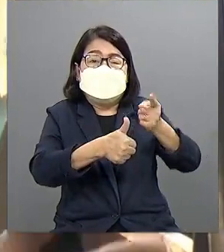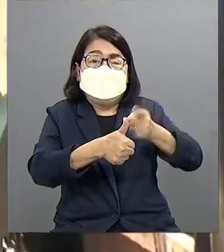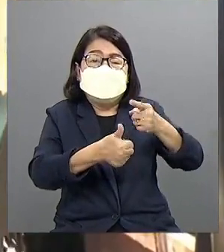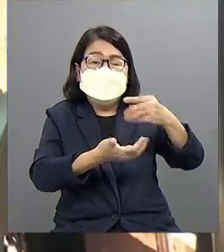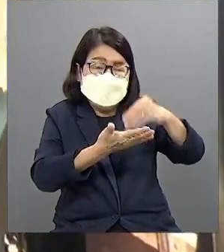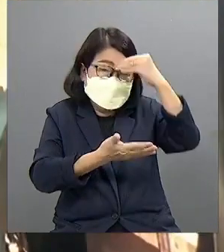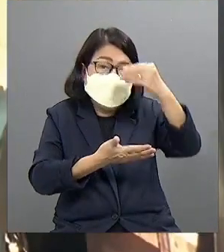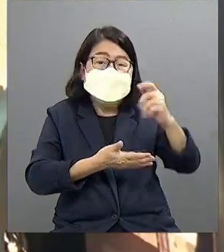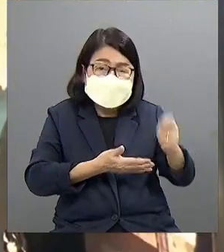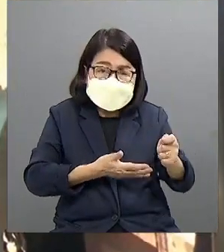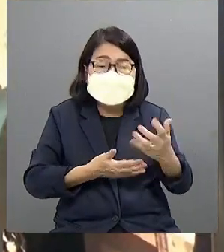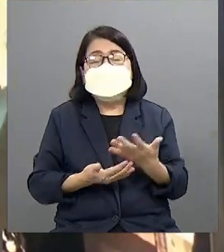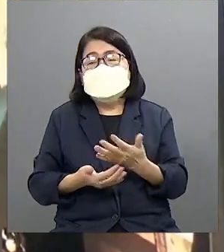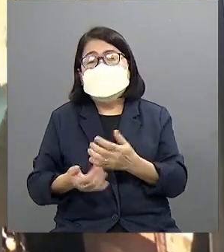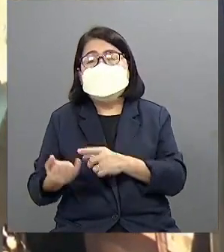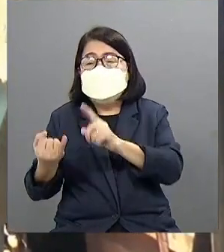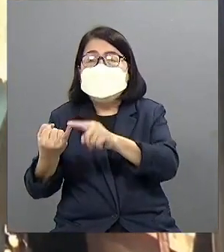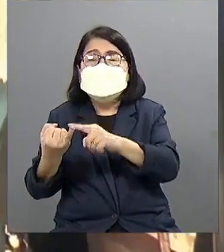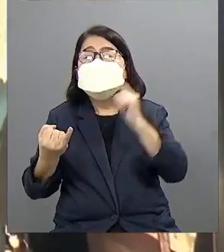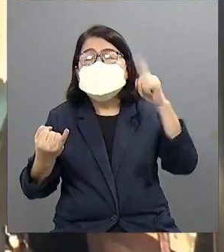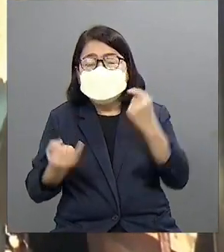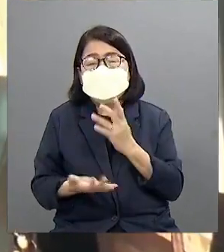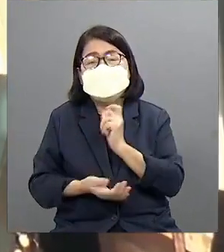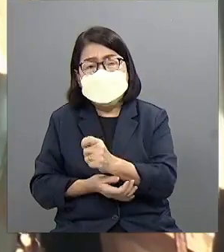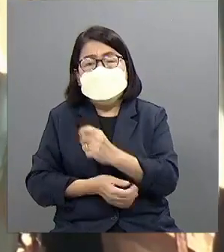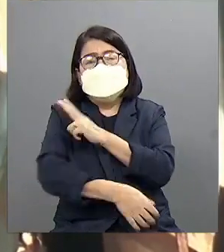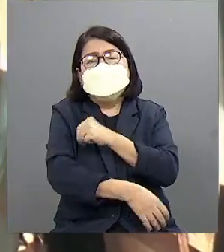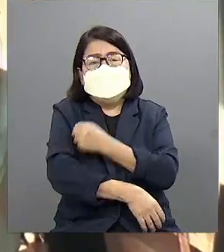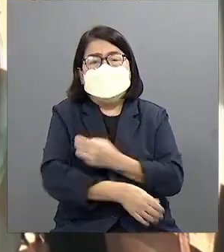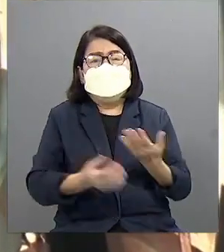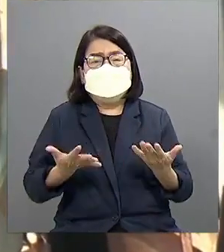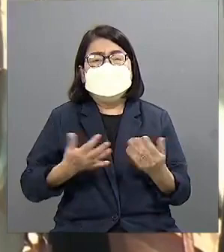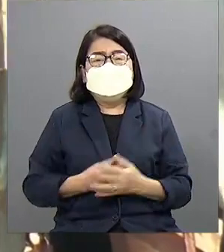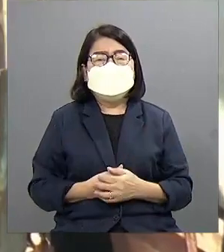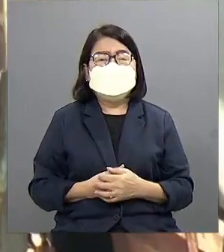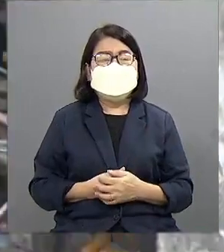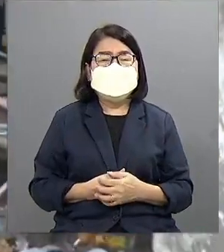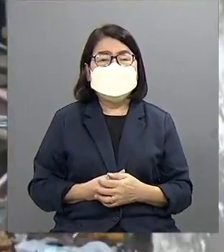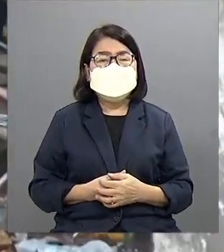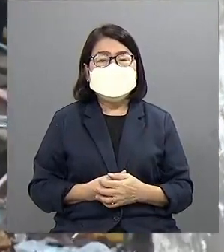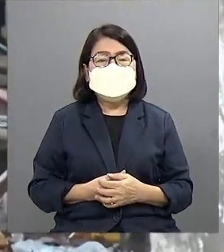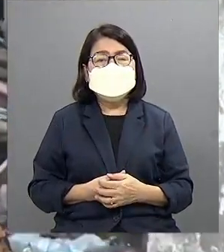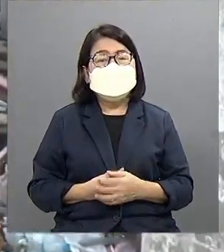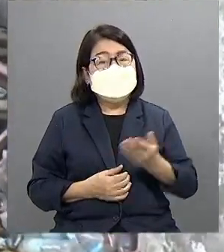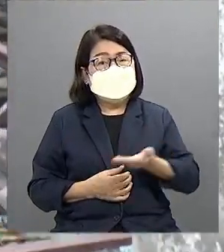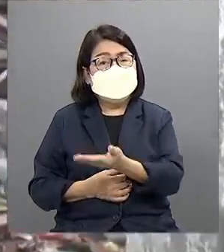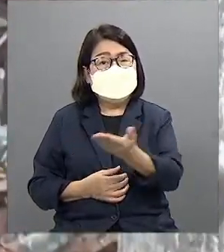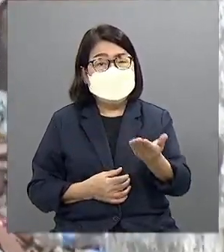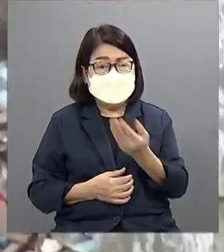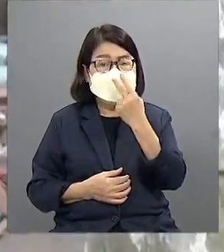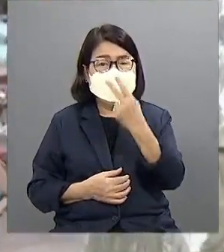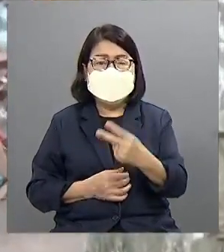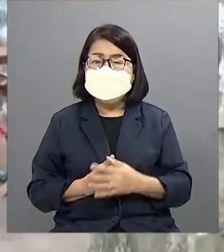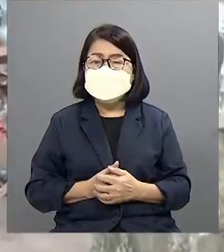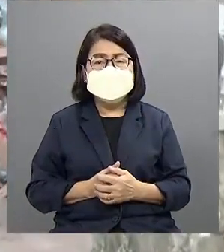ที่เรียนหนังสืออยู่ตรงนี้เราสุดจริงๆแล้วครับ คุณผู้ชมคะนี่คือชีวิตของค